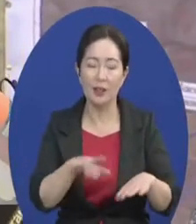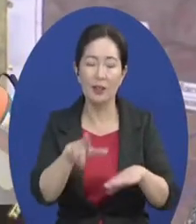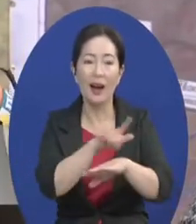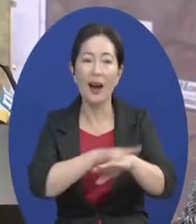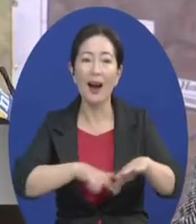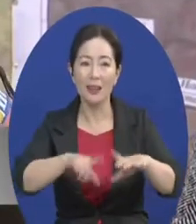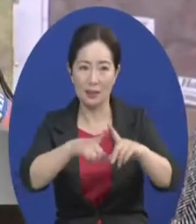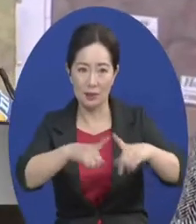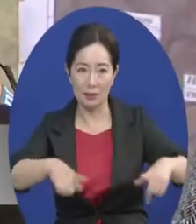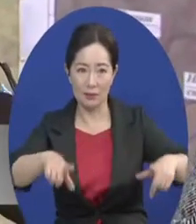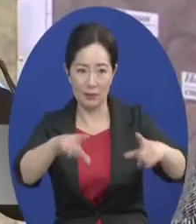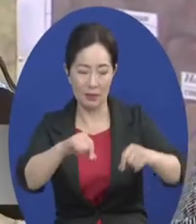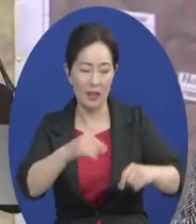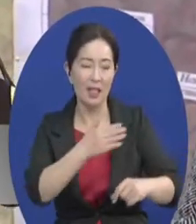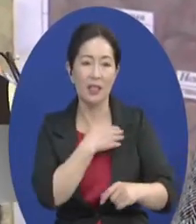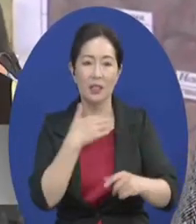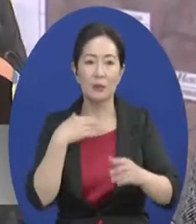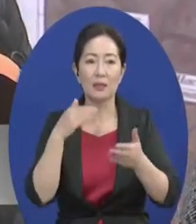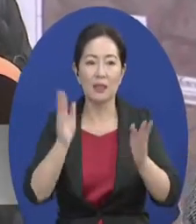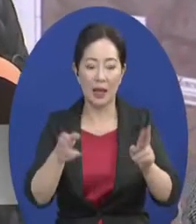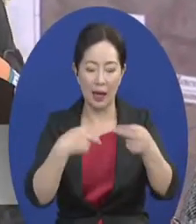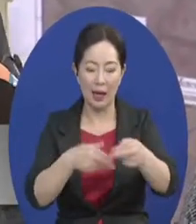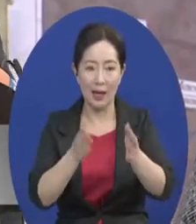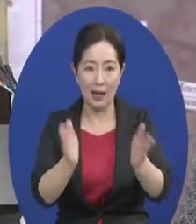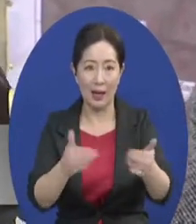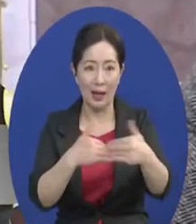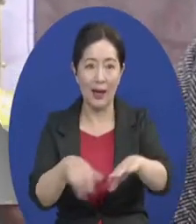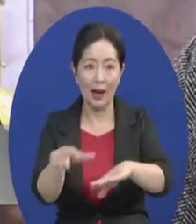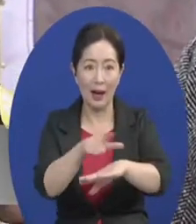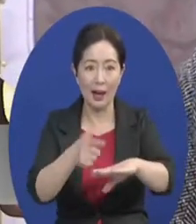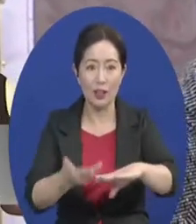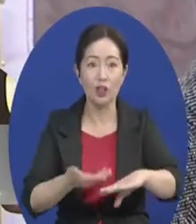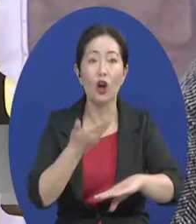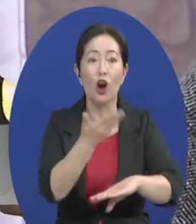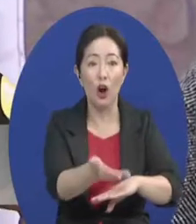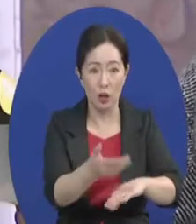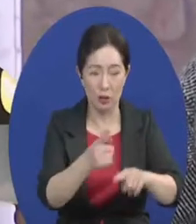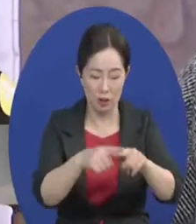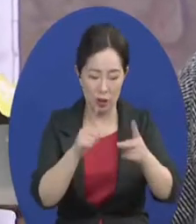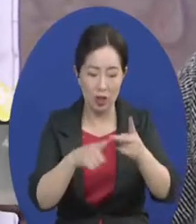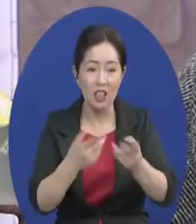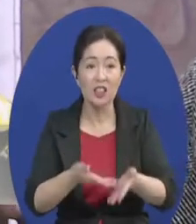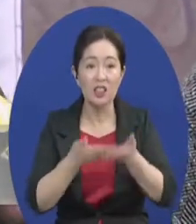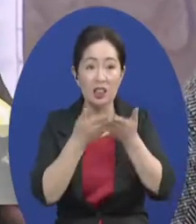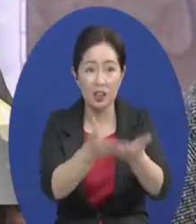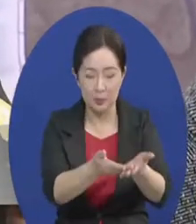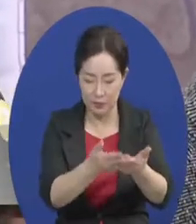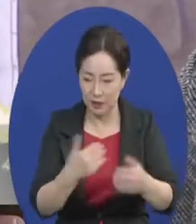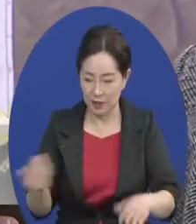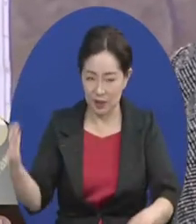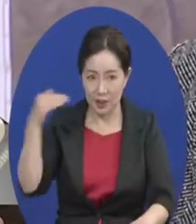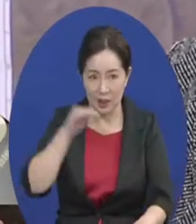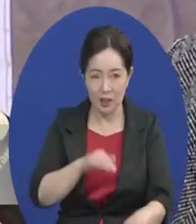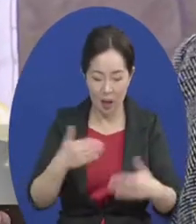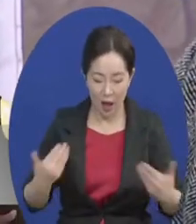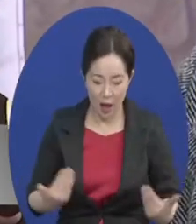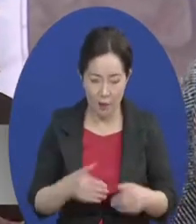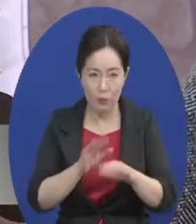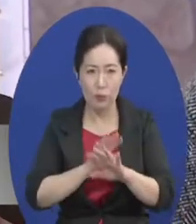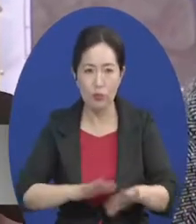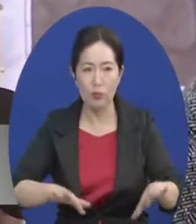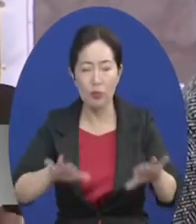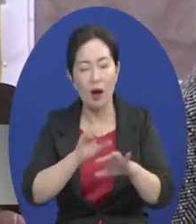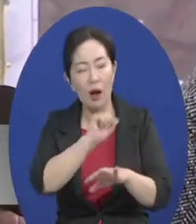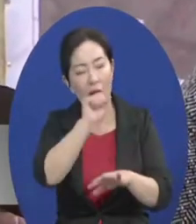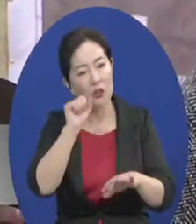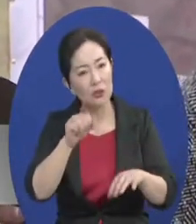эзэмших боломжтой талбайг нөгөн. За тэгээд дэмжин. А энд ч ирж сурших тед үтц золон босад асуудлуудыг